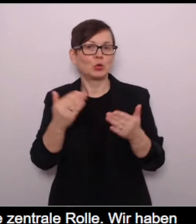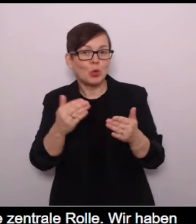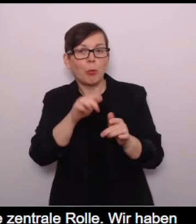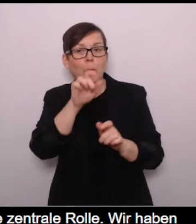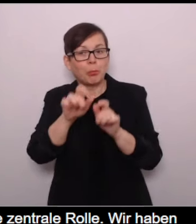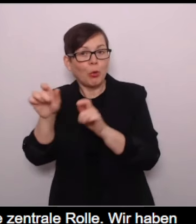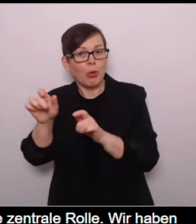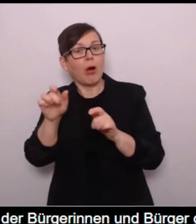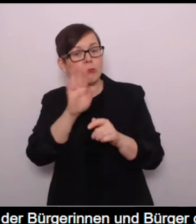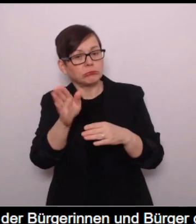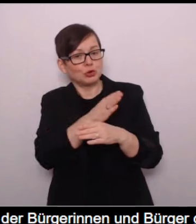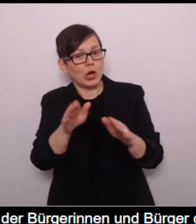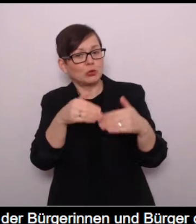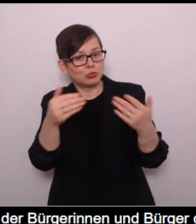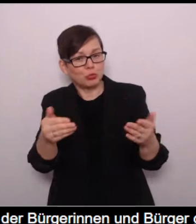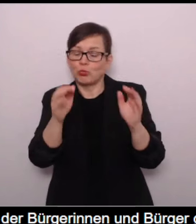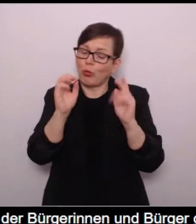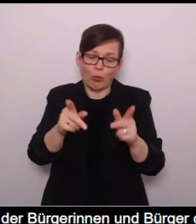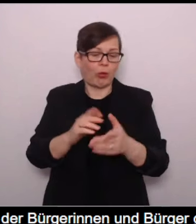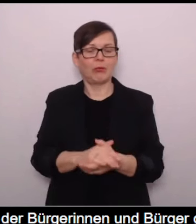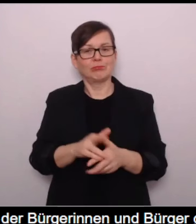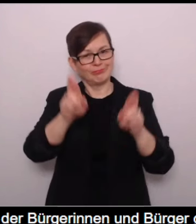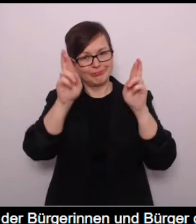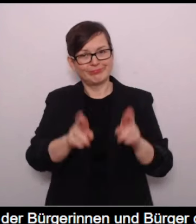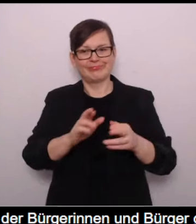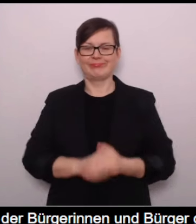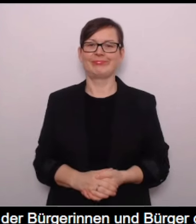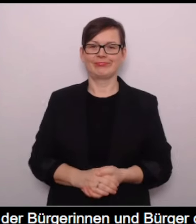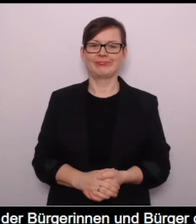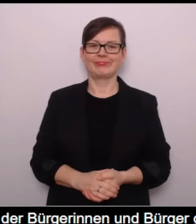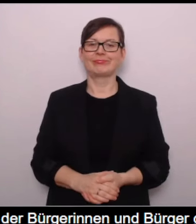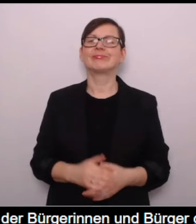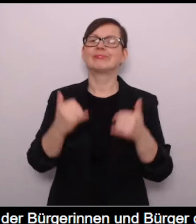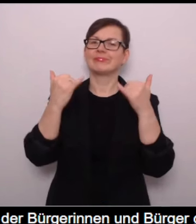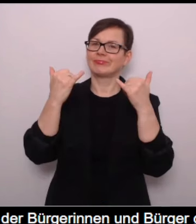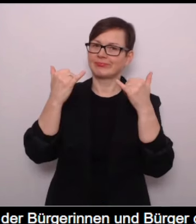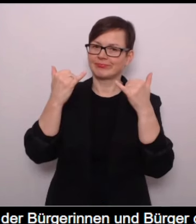auch wie man das Ganze auch reparieren kann. Und noch einmal Respekt vor der Entscheidung der Bürger bleibt.